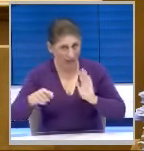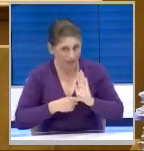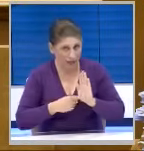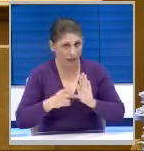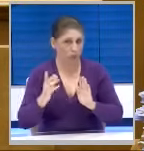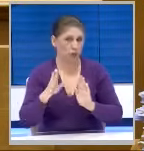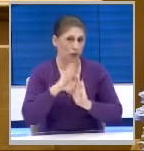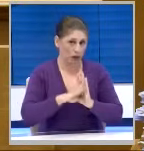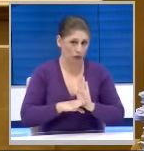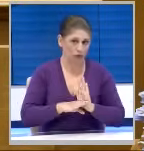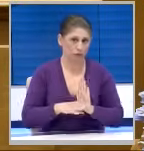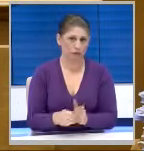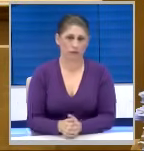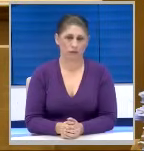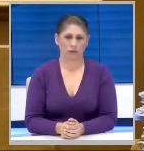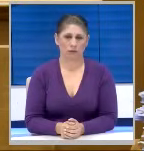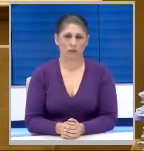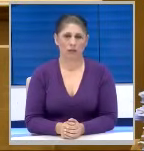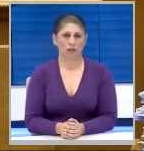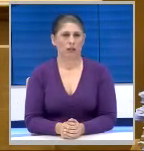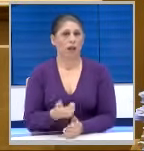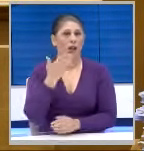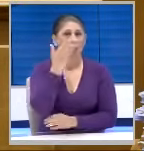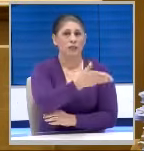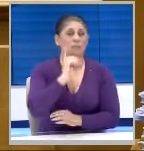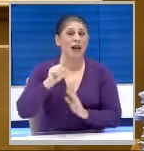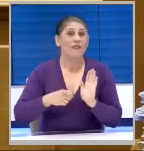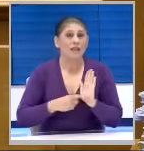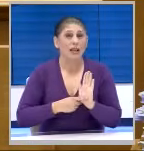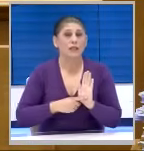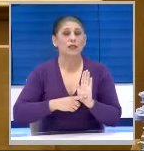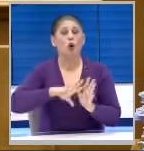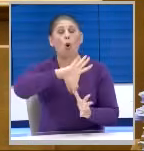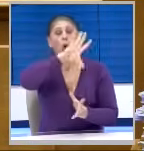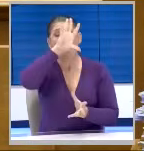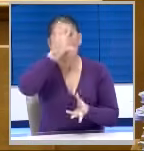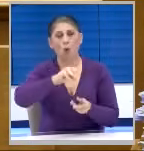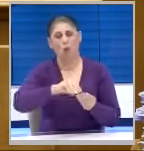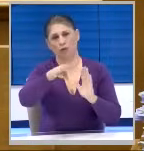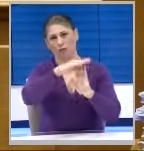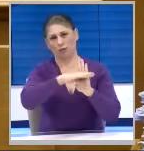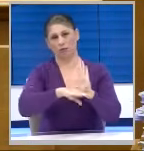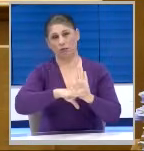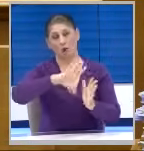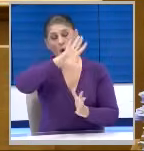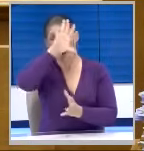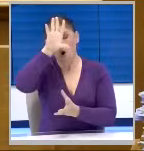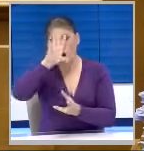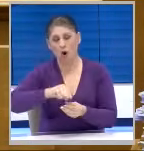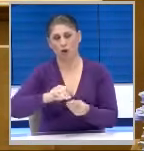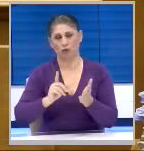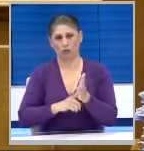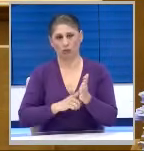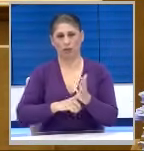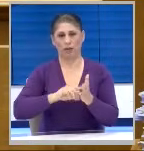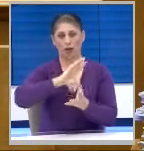του κανονισμού εσείς παραβιάσαμε όλους τους κανονισμούς όλους τους νόμους